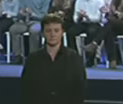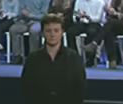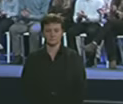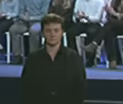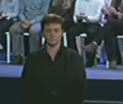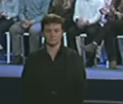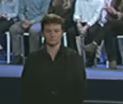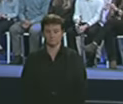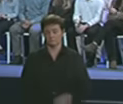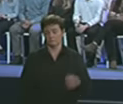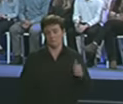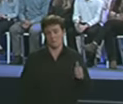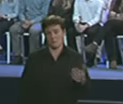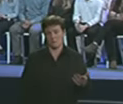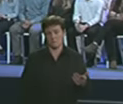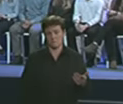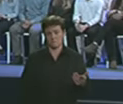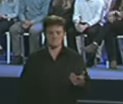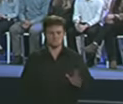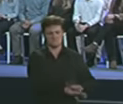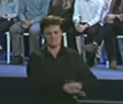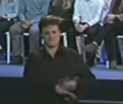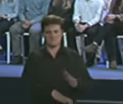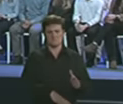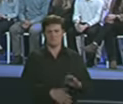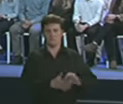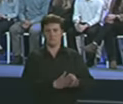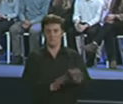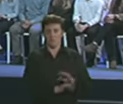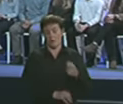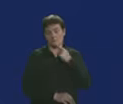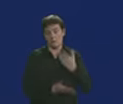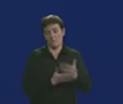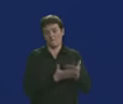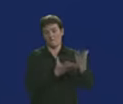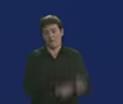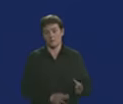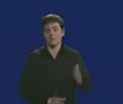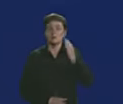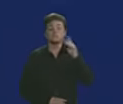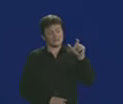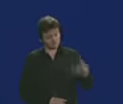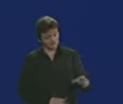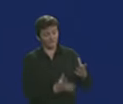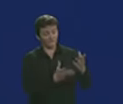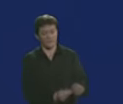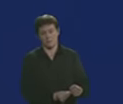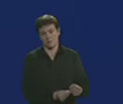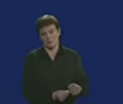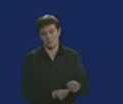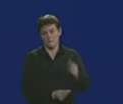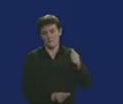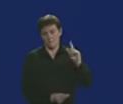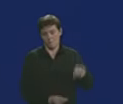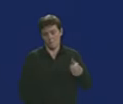Quand on n'est pas capable de rappeler à l'ordre ses alliés et ses amis, c'est qu'on est faible. Et si on est faible, alors il faut se poser la